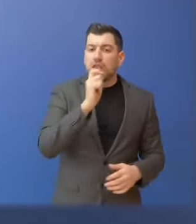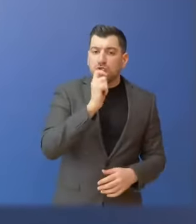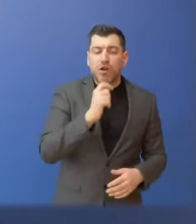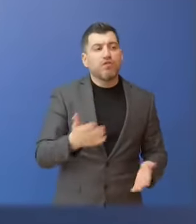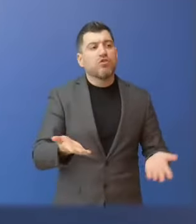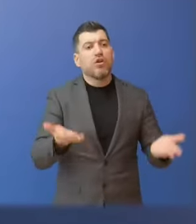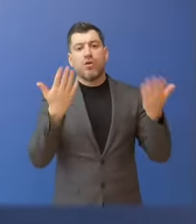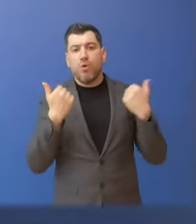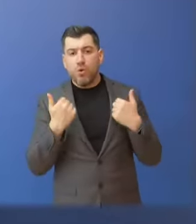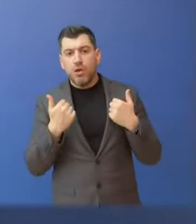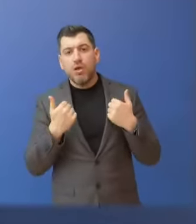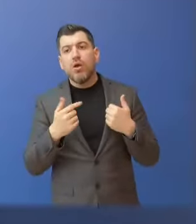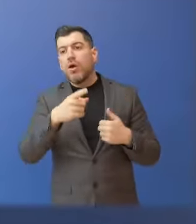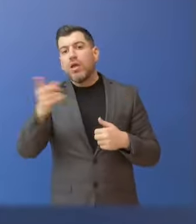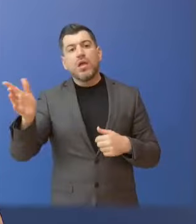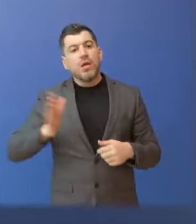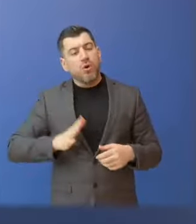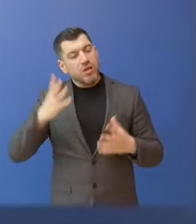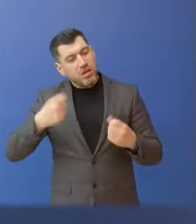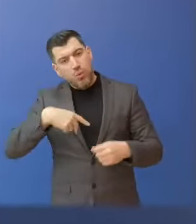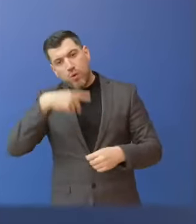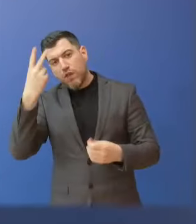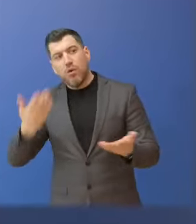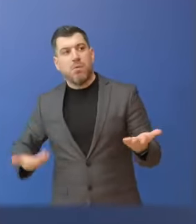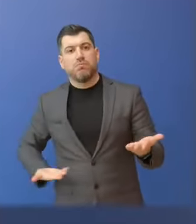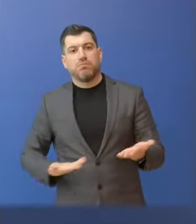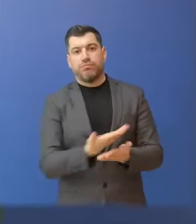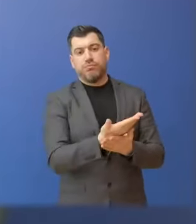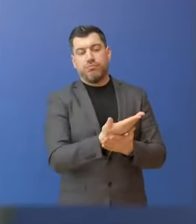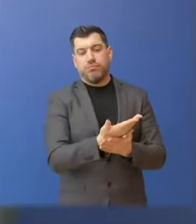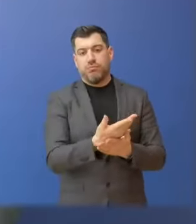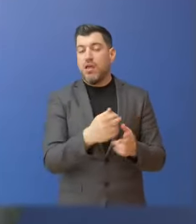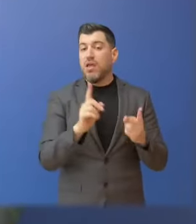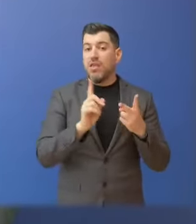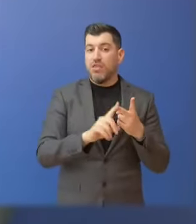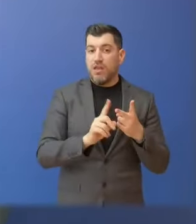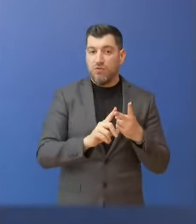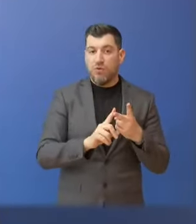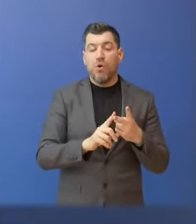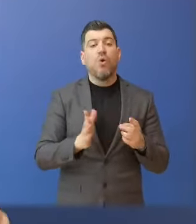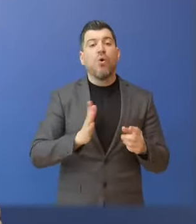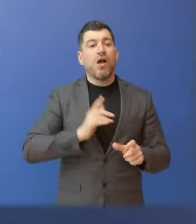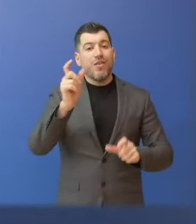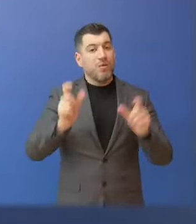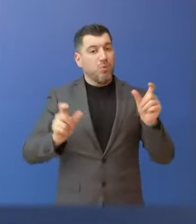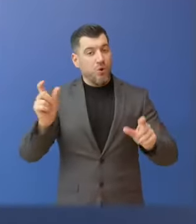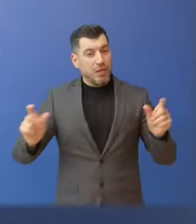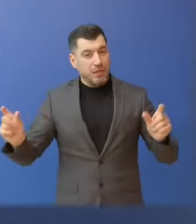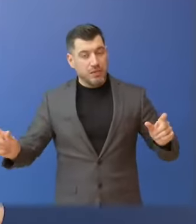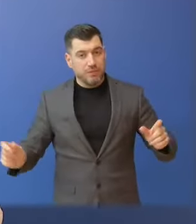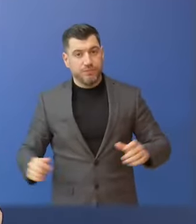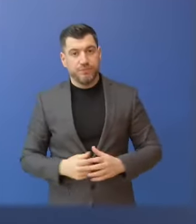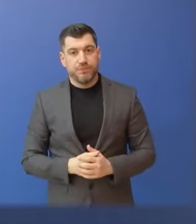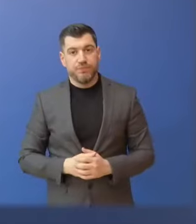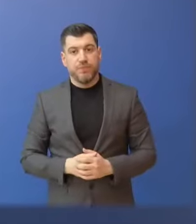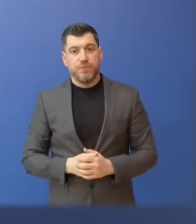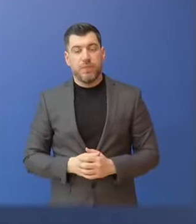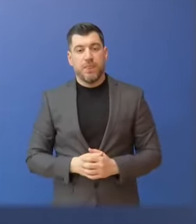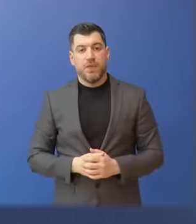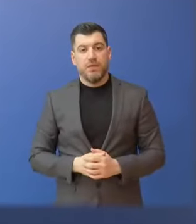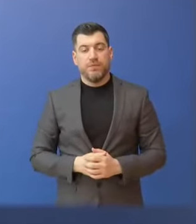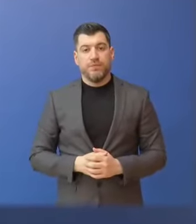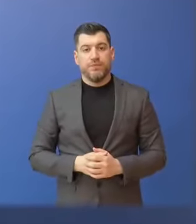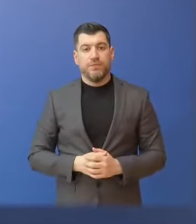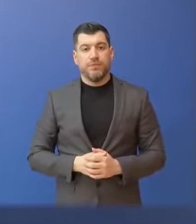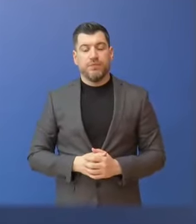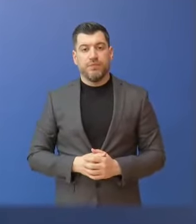επαγγελματική οποιαδήποτε ιδιότητα ένα το κρατουμενο δεύτερον ο κάθε πολίτης είναι ε δεν εξαιρείται βασικά